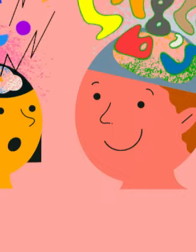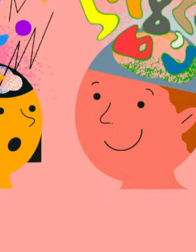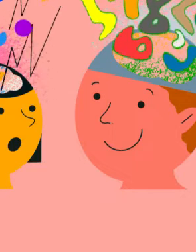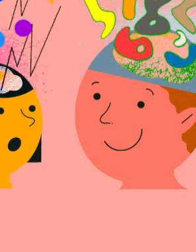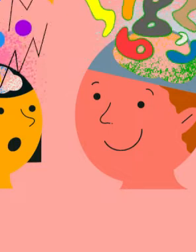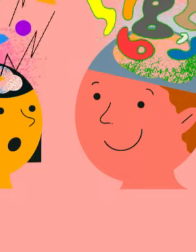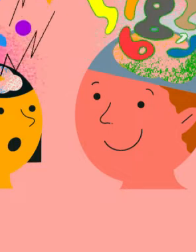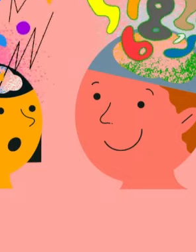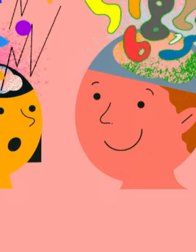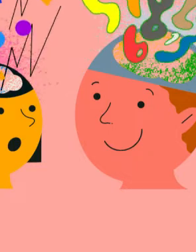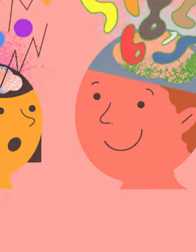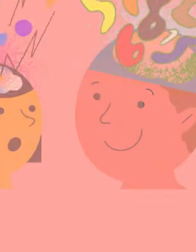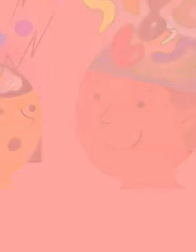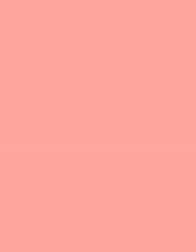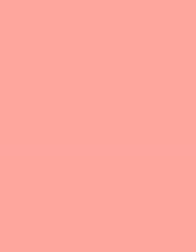ーミングアップを始めます。